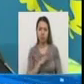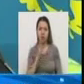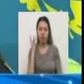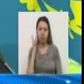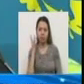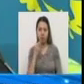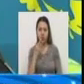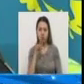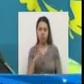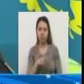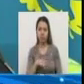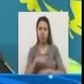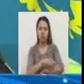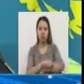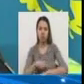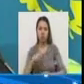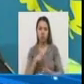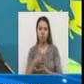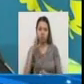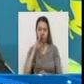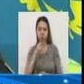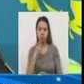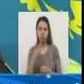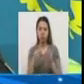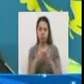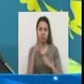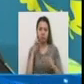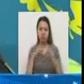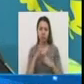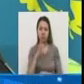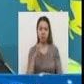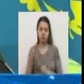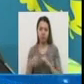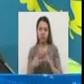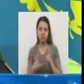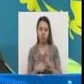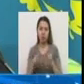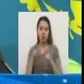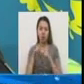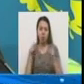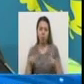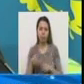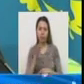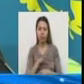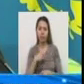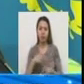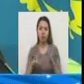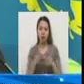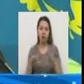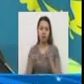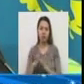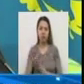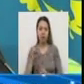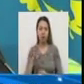Америка Құрама Штаттарының территориясына дейін жете алатын 110 дана СС-18 зымыран болды. Сол кезде оларды қалдырып